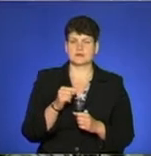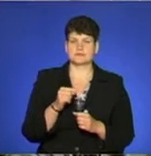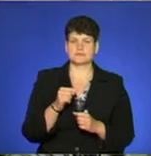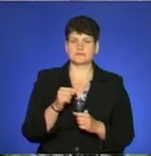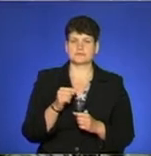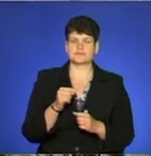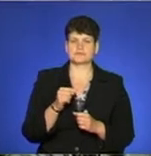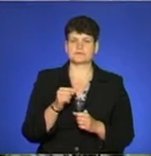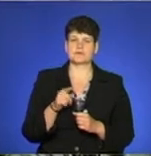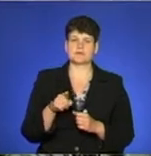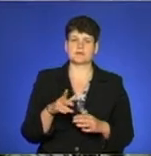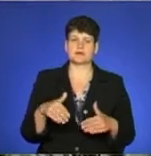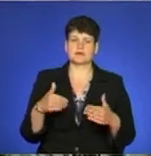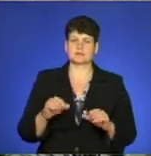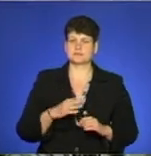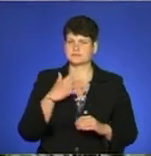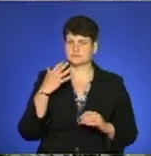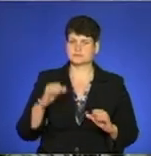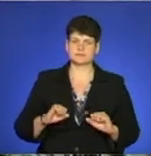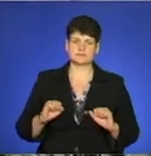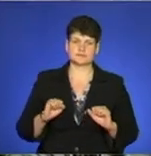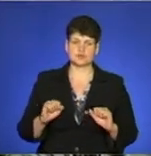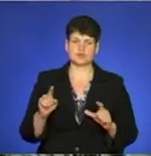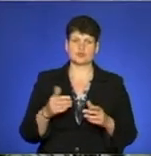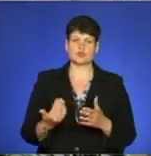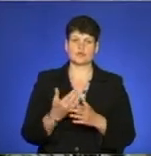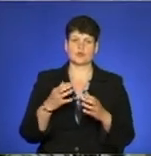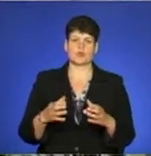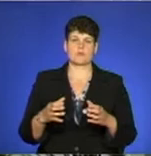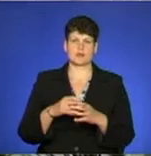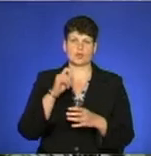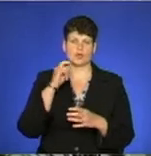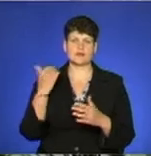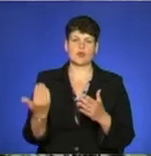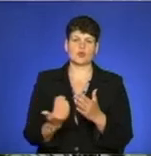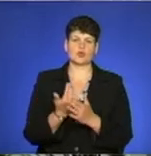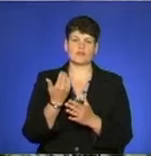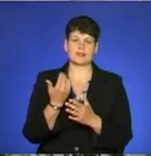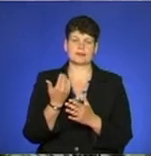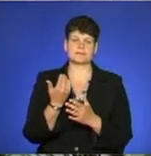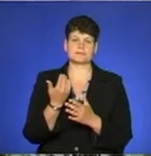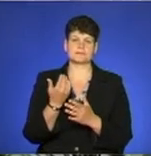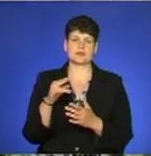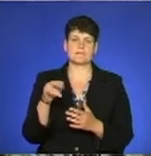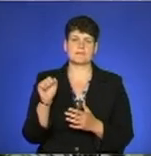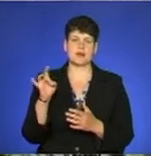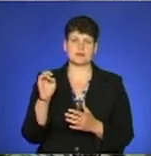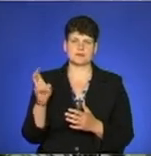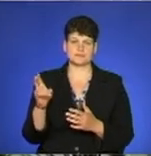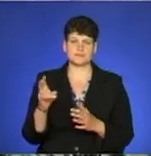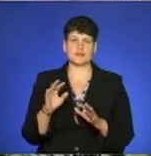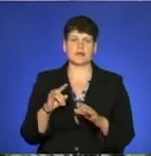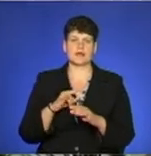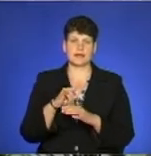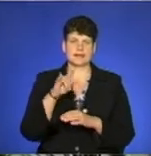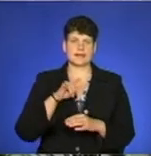сказати так, приклав велике зусилля для того, щоб авіакомпанії України оновили парк літаків в першу